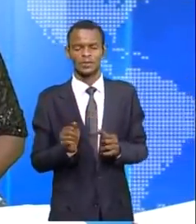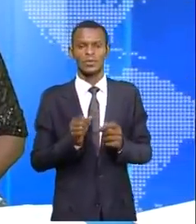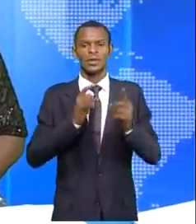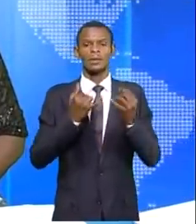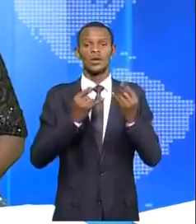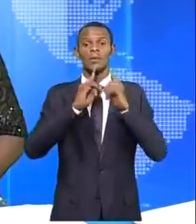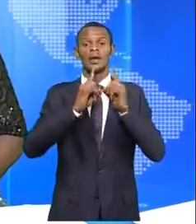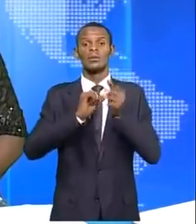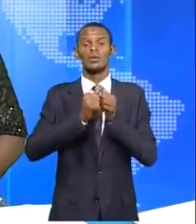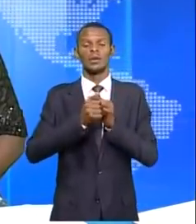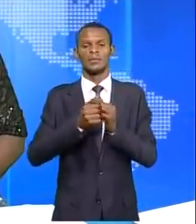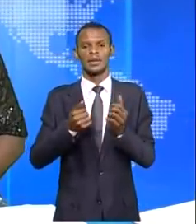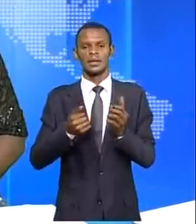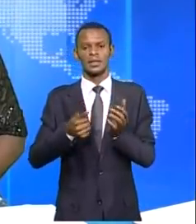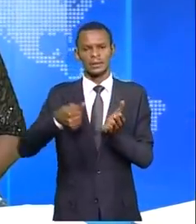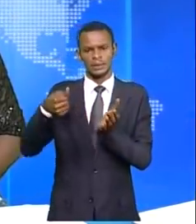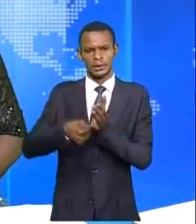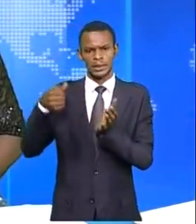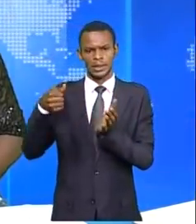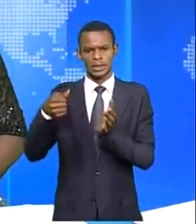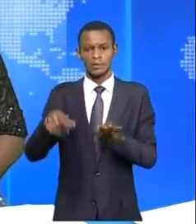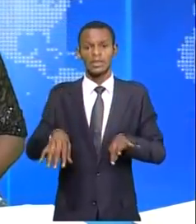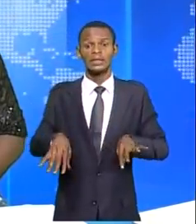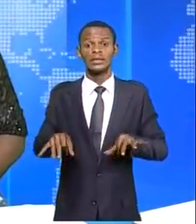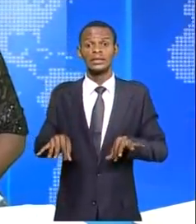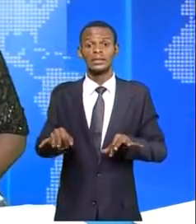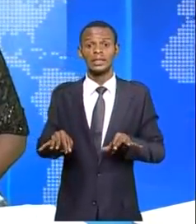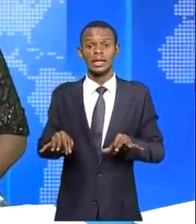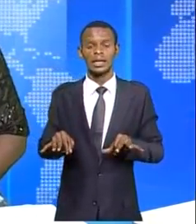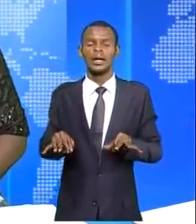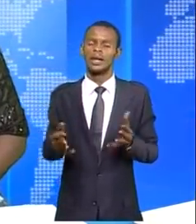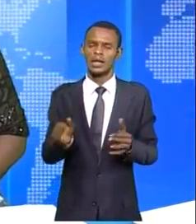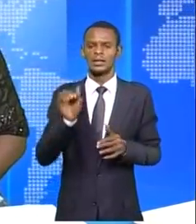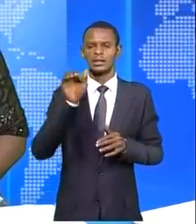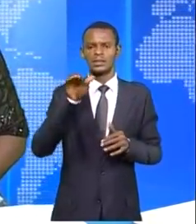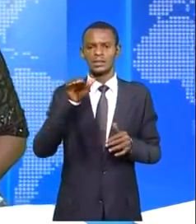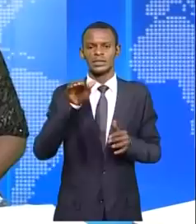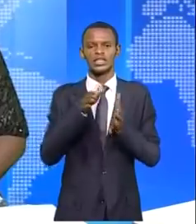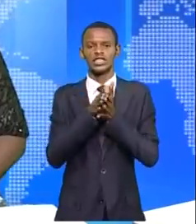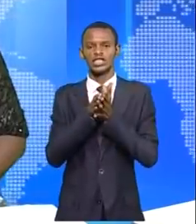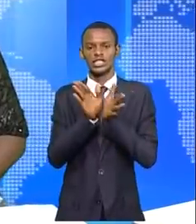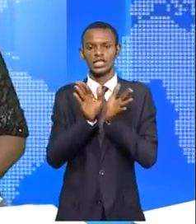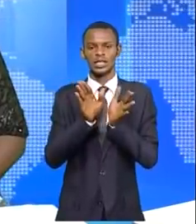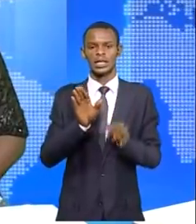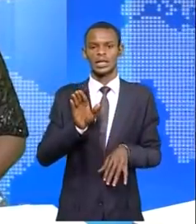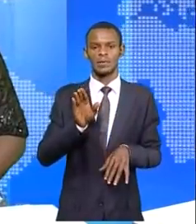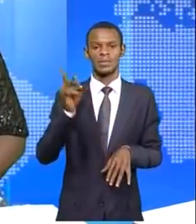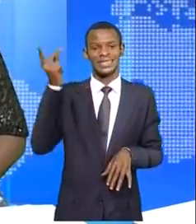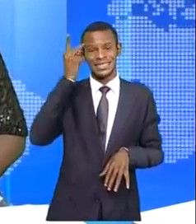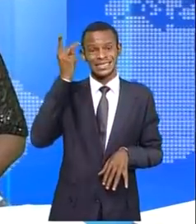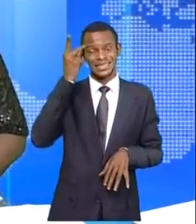la vente des vignettes et paiement de l'impôt foncier le directeur général de la dgrk félicien colonna est allé